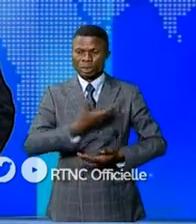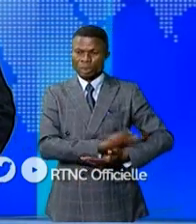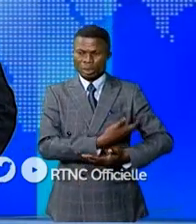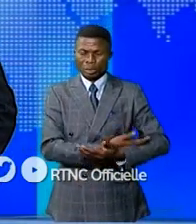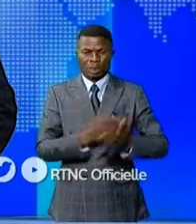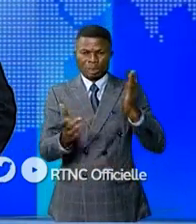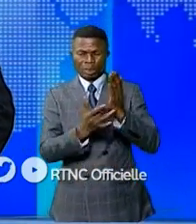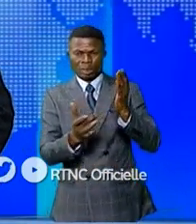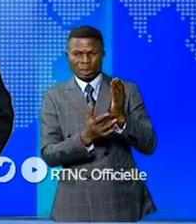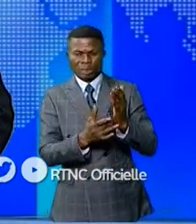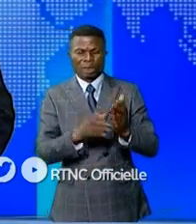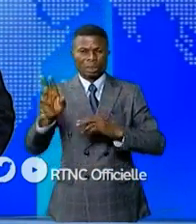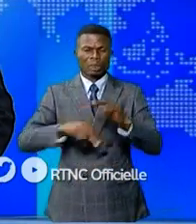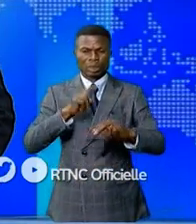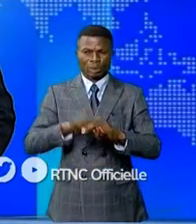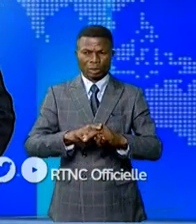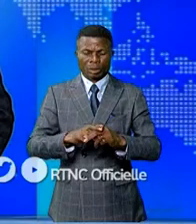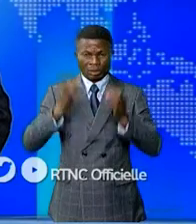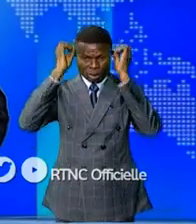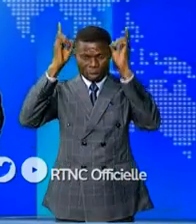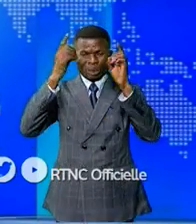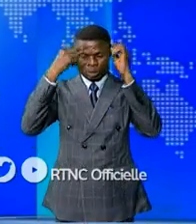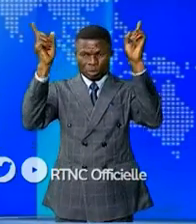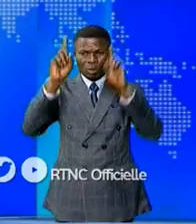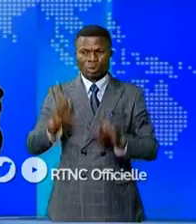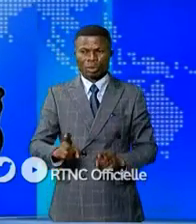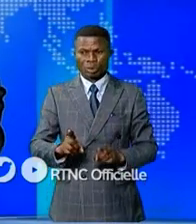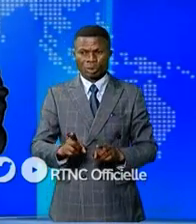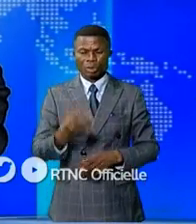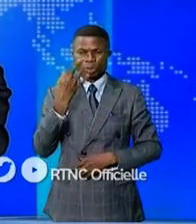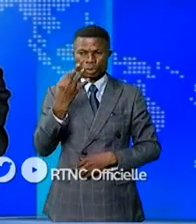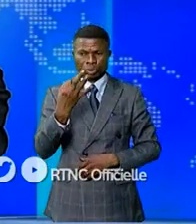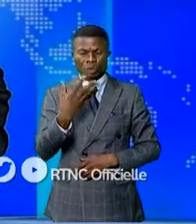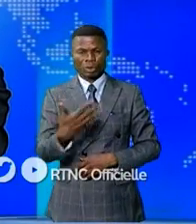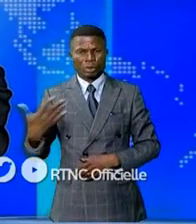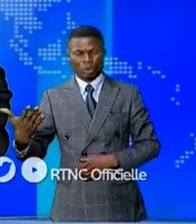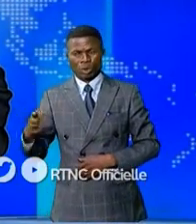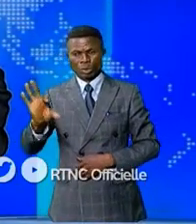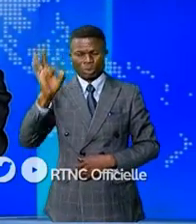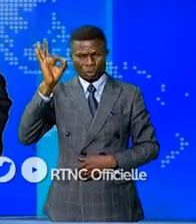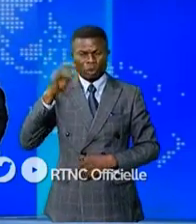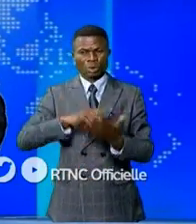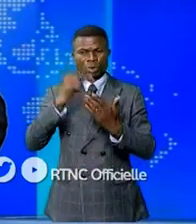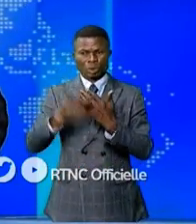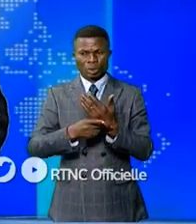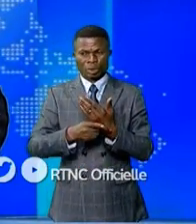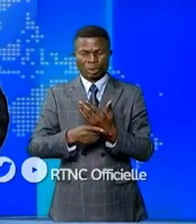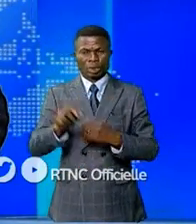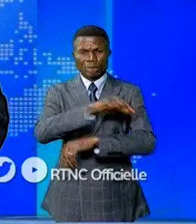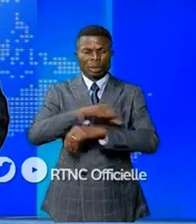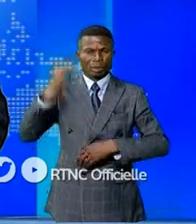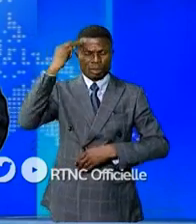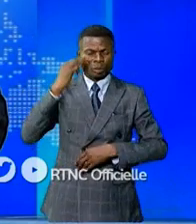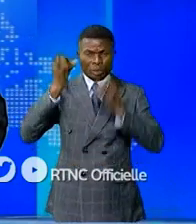la stratégie nationale de l'éducation pour l'Afrique. Trois ministères sont concernés par ce programme. Il s'agit des ministères